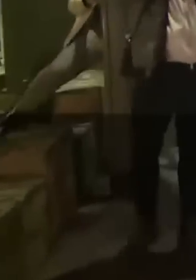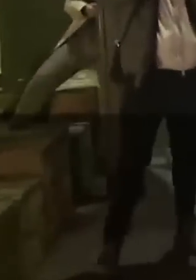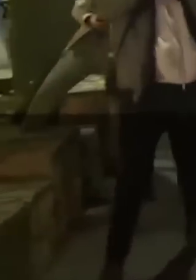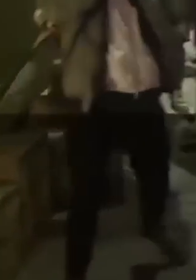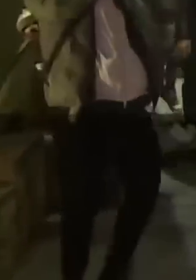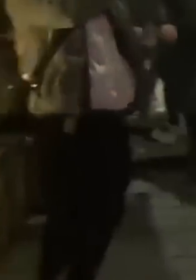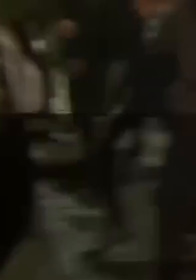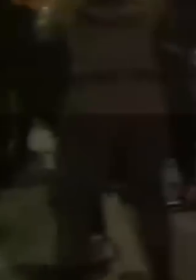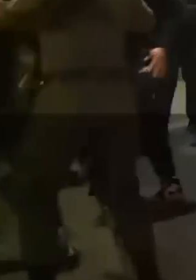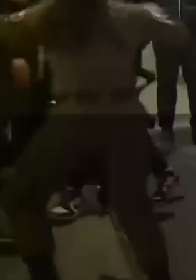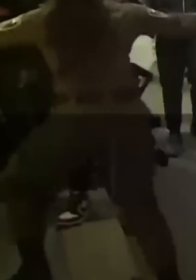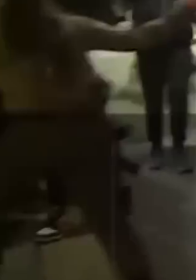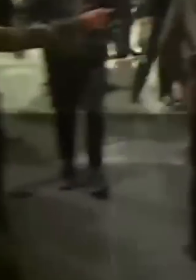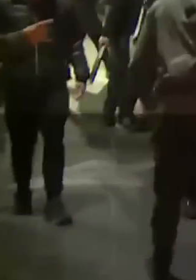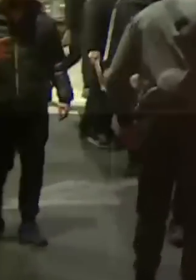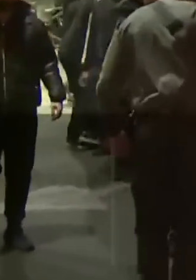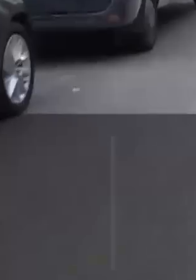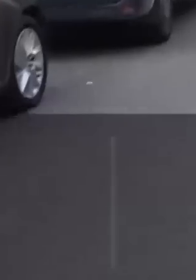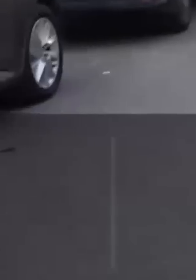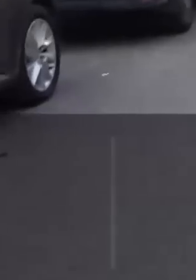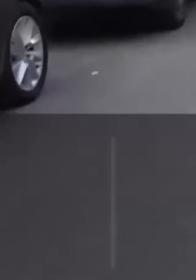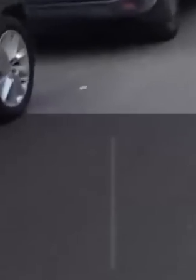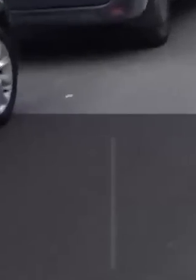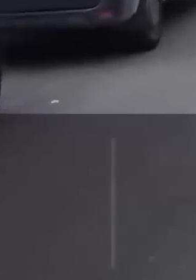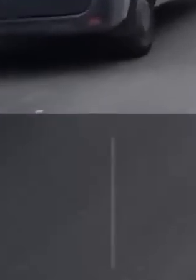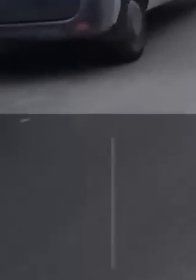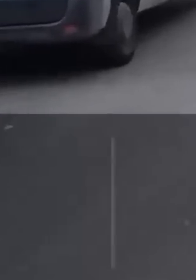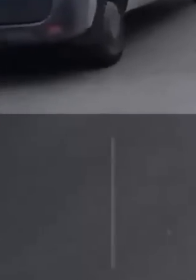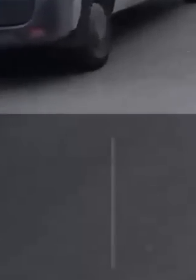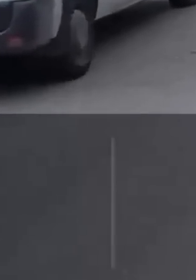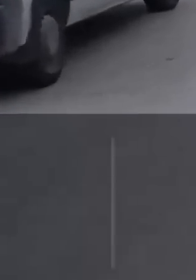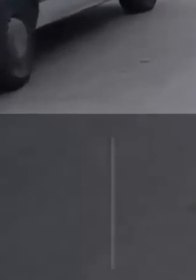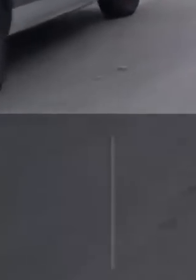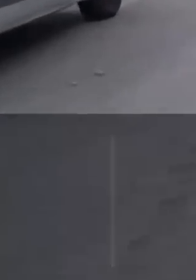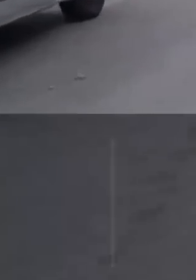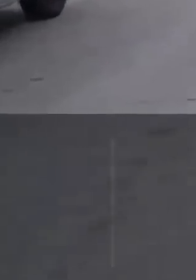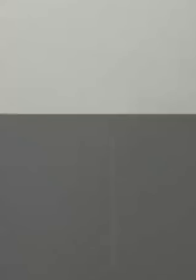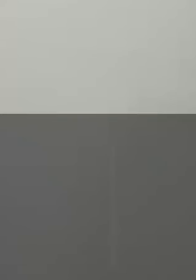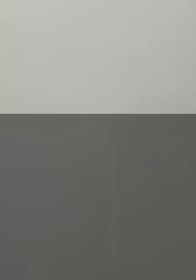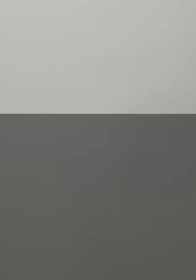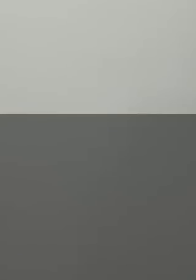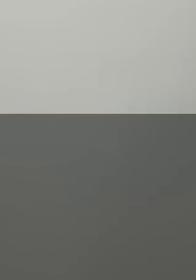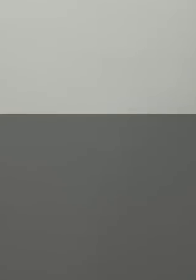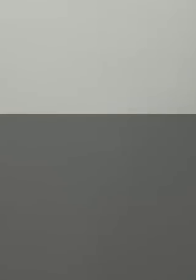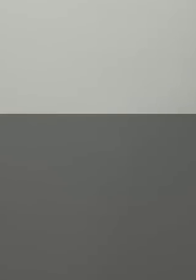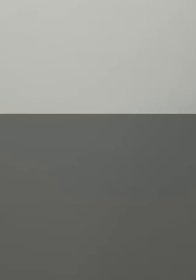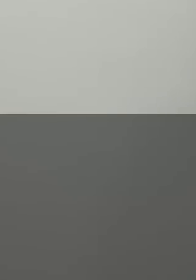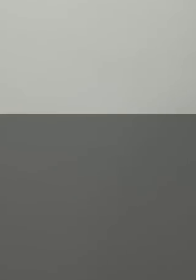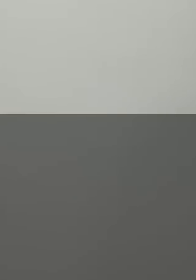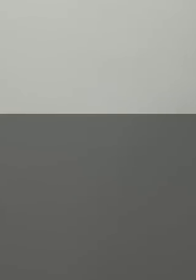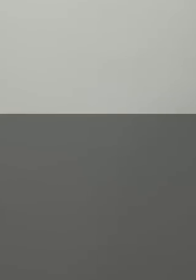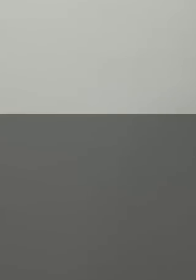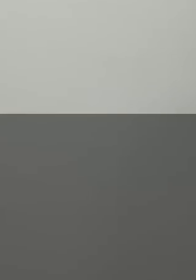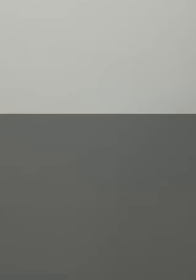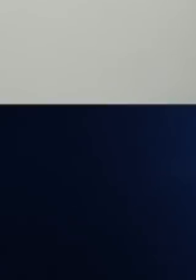של השבק בחשד לתכנון פגיעה באנשי שמאל, בשיחה עם כתבתנו. תקשיב, חביבי, יש לך פה טעות, זה הרוח